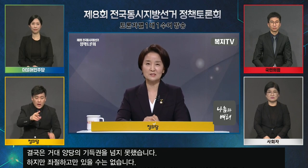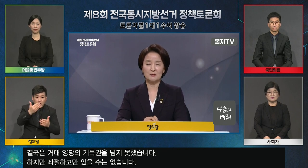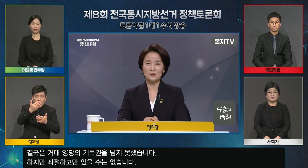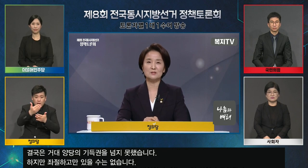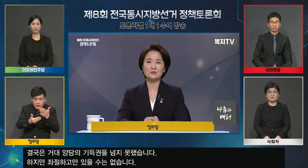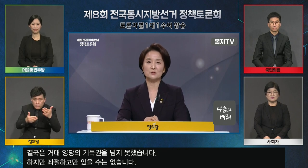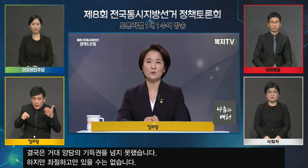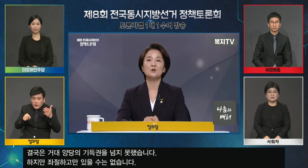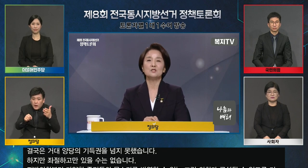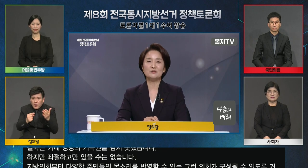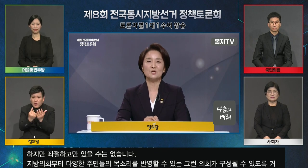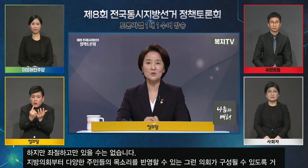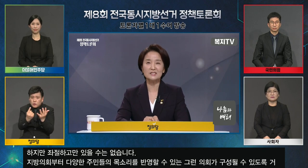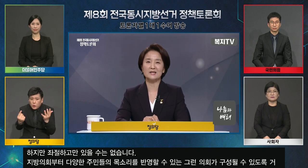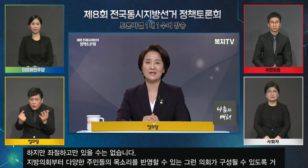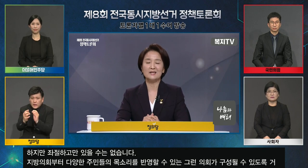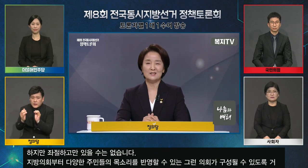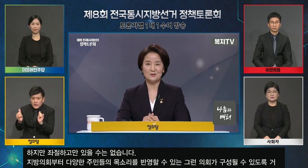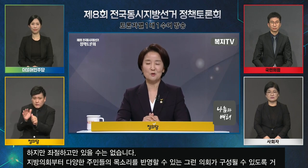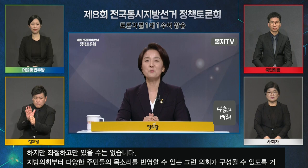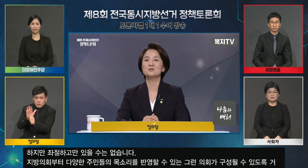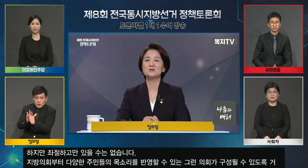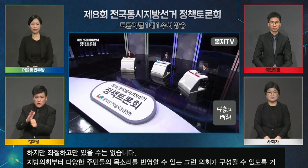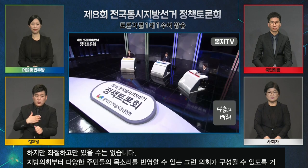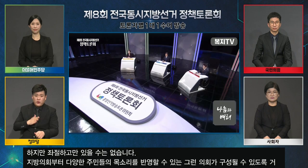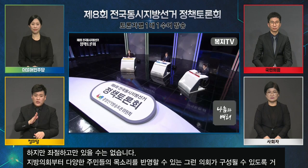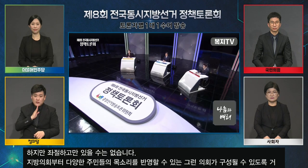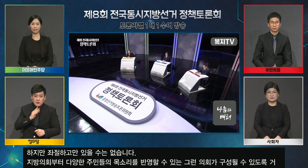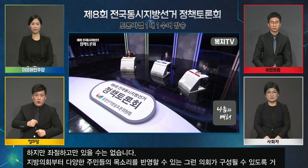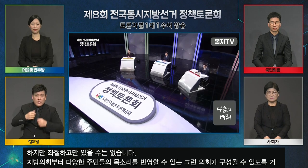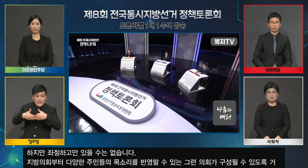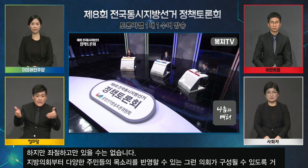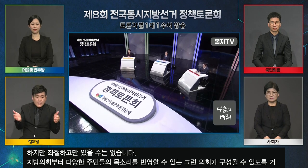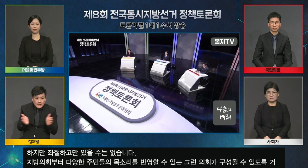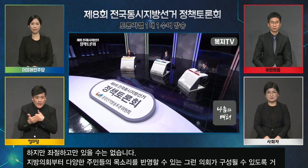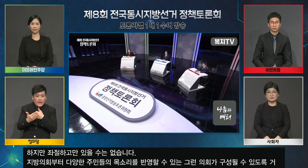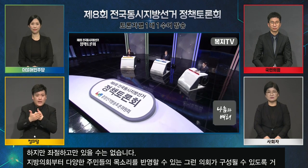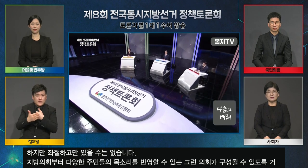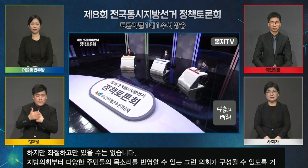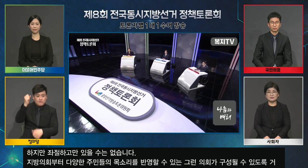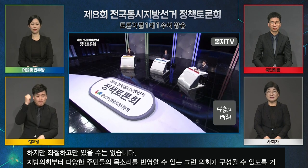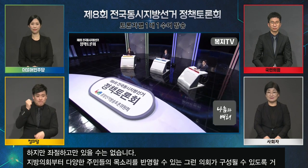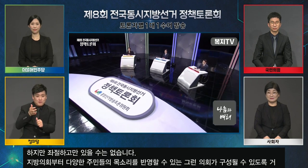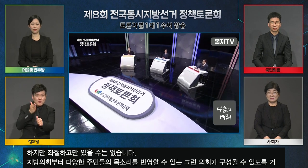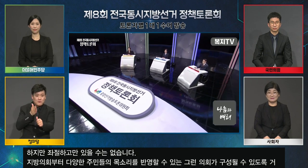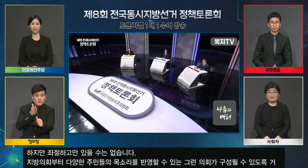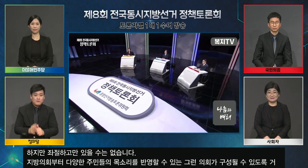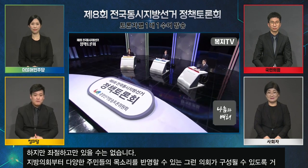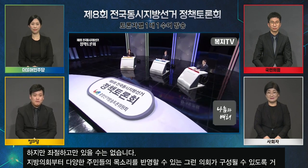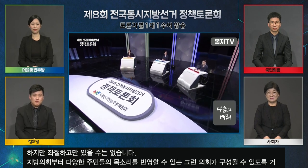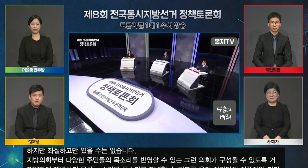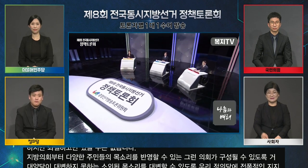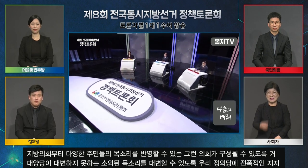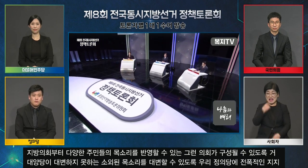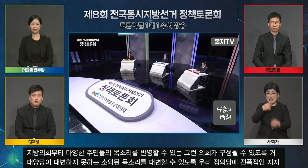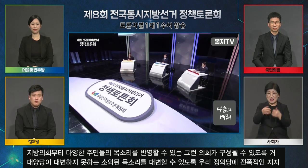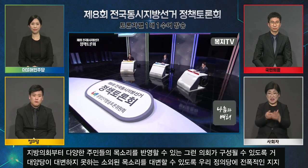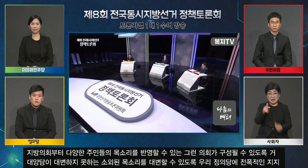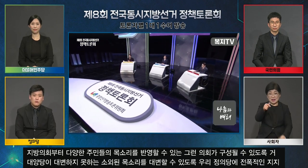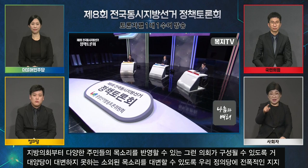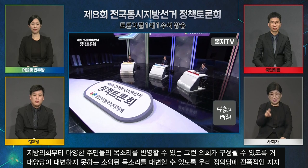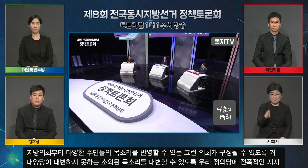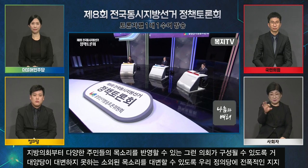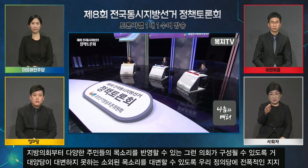목소리를 대변할 수 있도록 우리 정의당의 전폭적인 지지와 응원. 더불어민주당 김영배